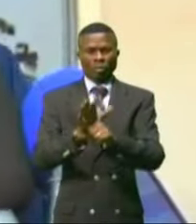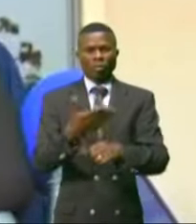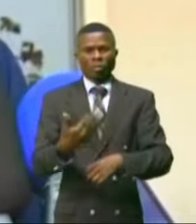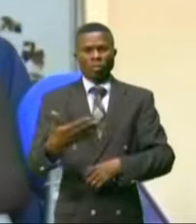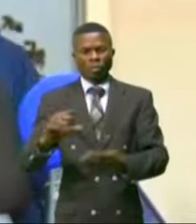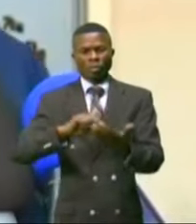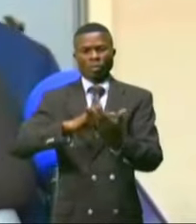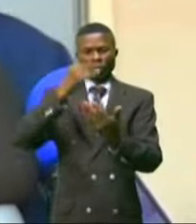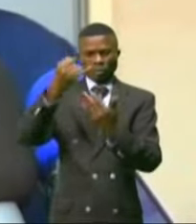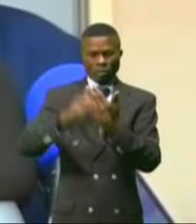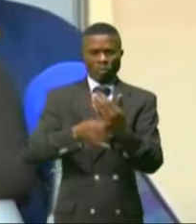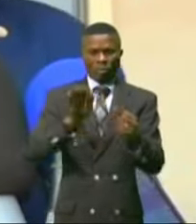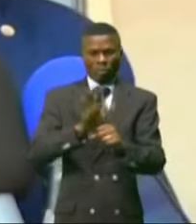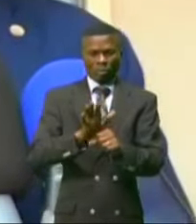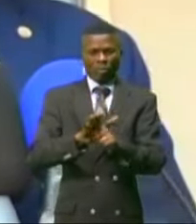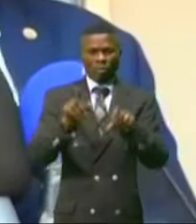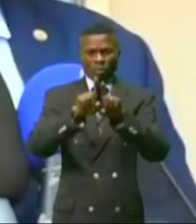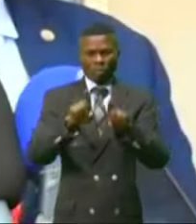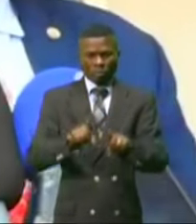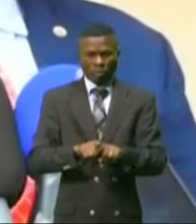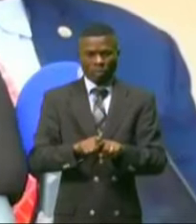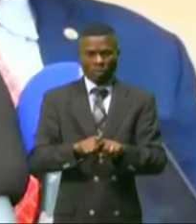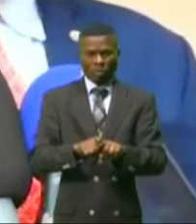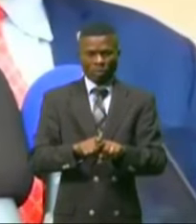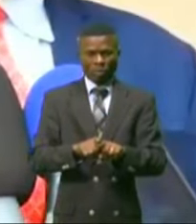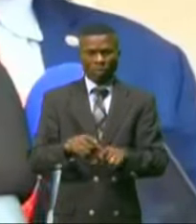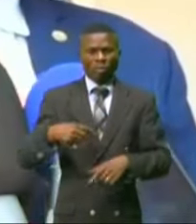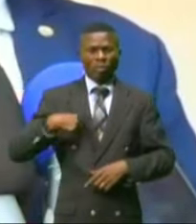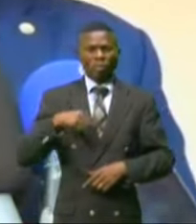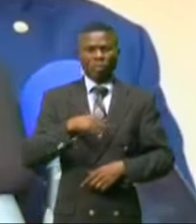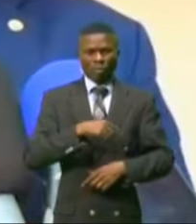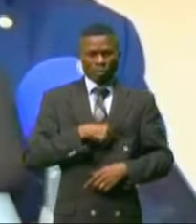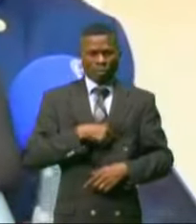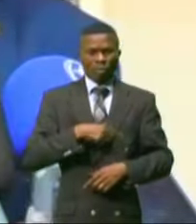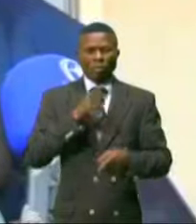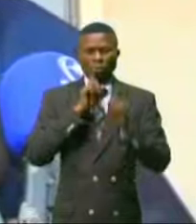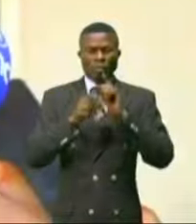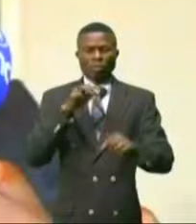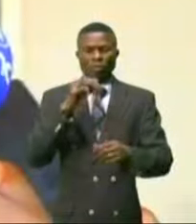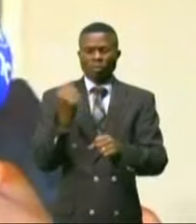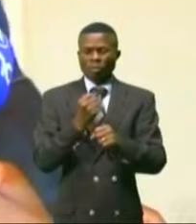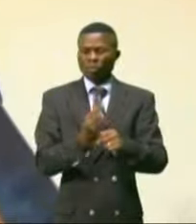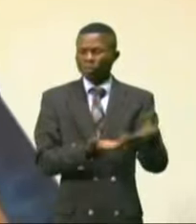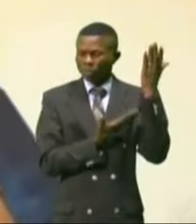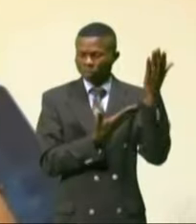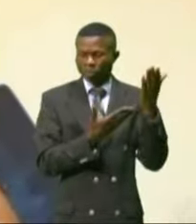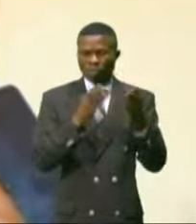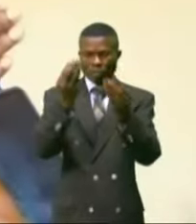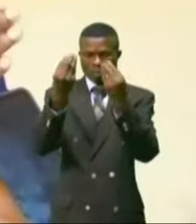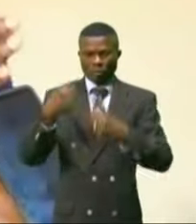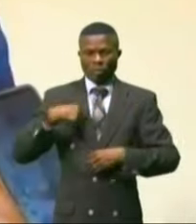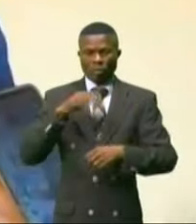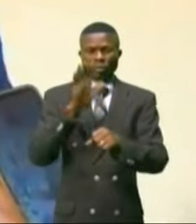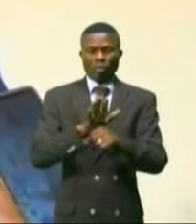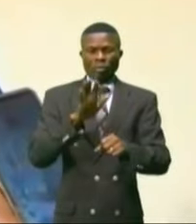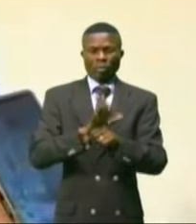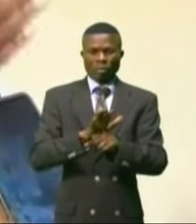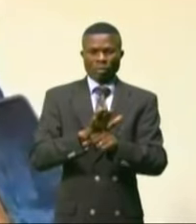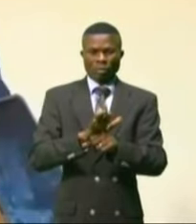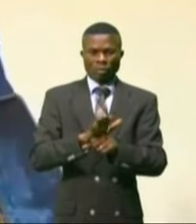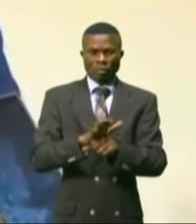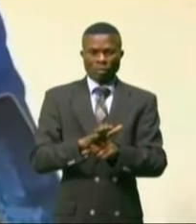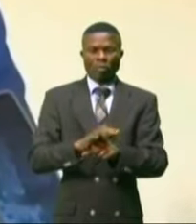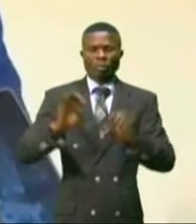beaucoup d'initiatives. Et ça coïncide avec la mission principale que nous avons, puisqu'il y a beaucoup de